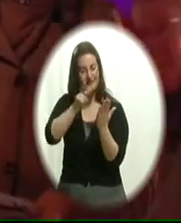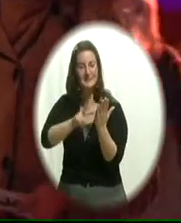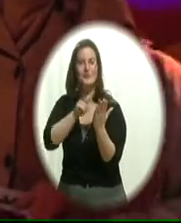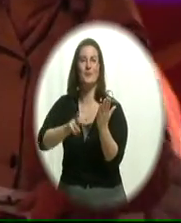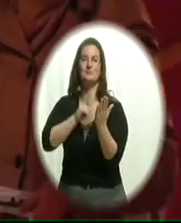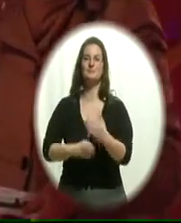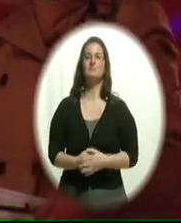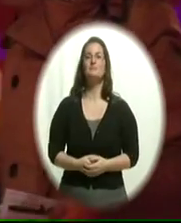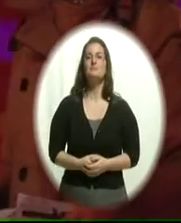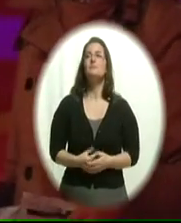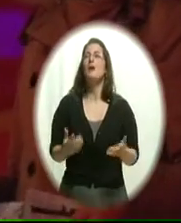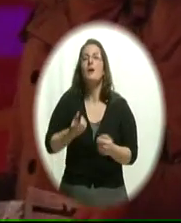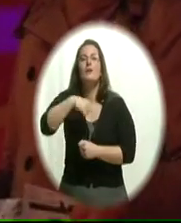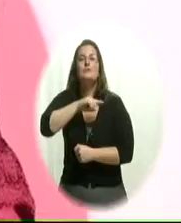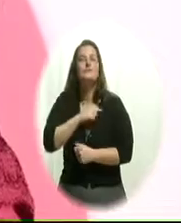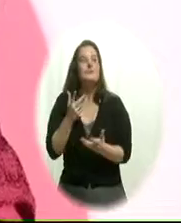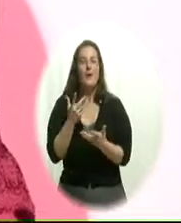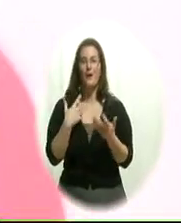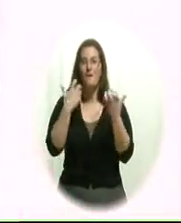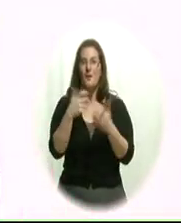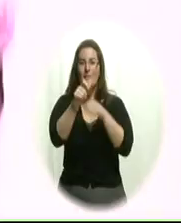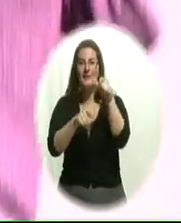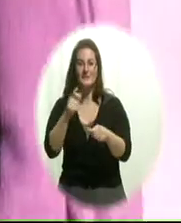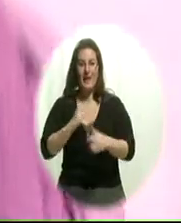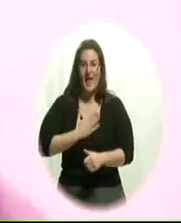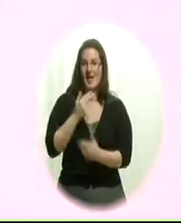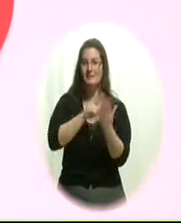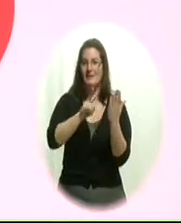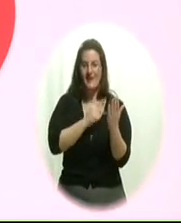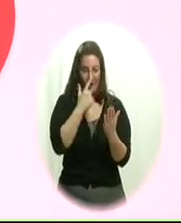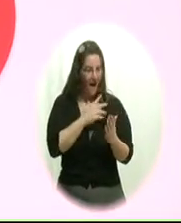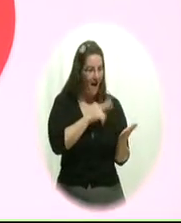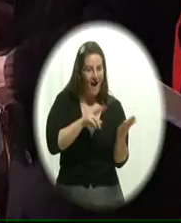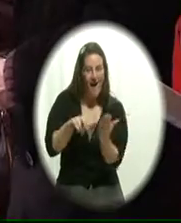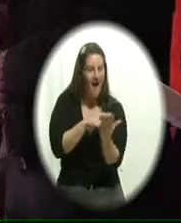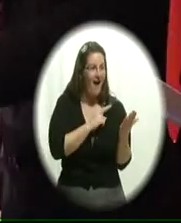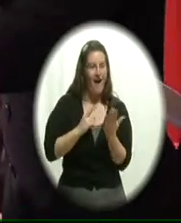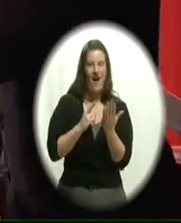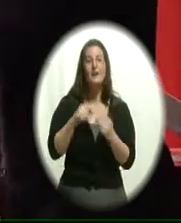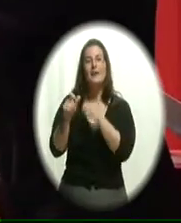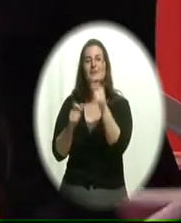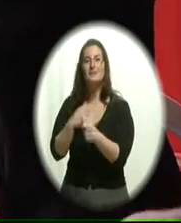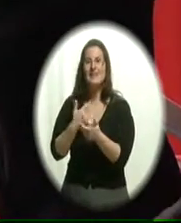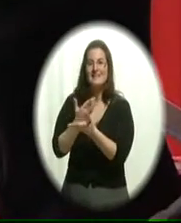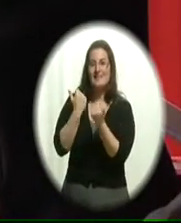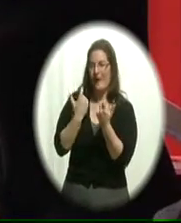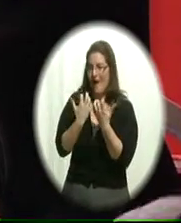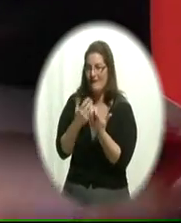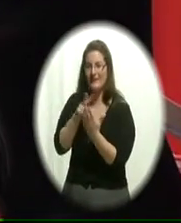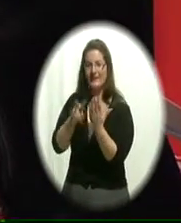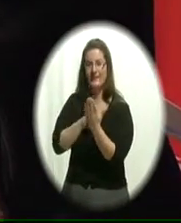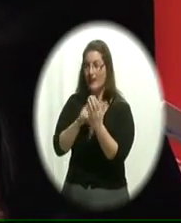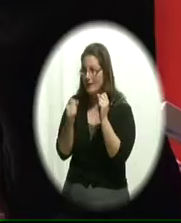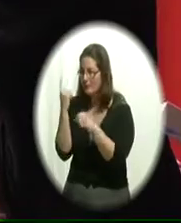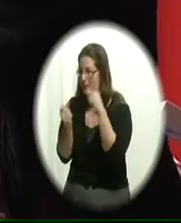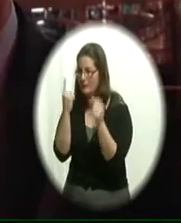sorte que les gens qui aiment lire puissent trouver ici leur bonheur et que les gens qui ne savent pas encore qu'ils vont aimer lire puissent venir ici par curiosité et se